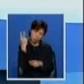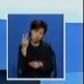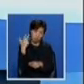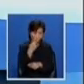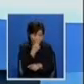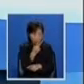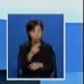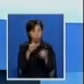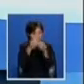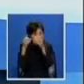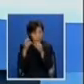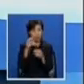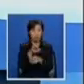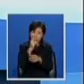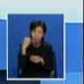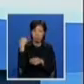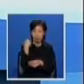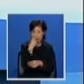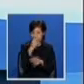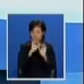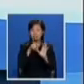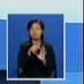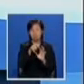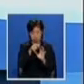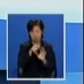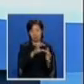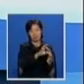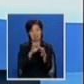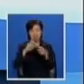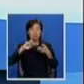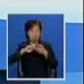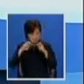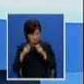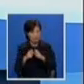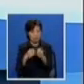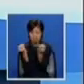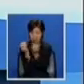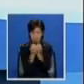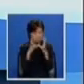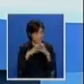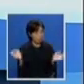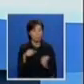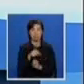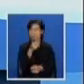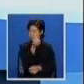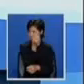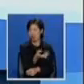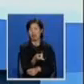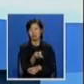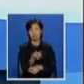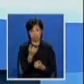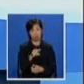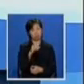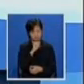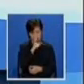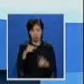เป็นตัวบ่งบอกครับว่าอันนี้คือสิ่งที่ทำให้เกิดปัญหาและความสูญเสียมากที่สุดผมอยากจะชี้ให้เห็นครับว่า 2-3 วัน